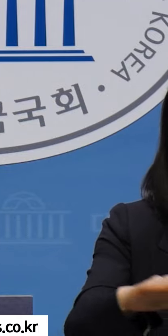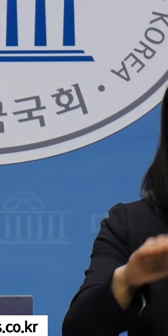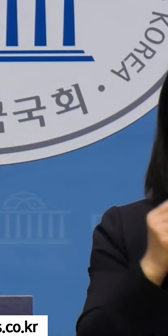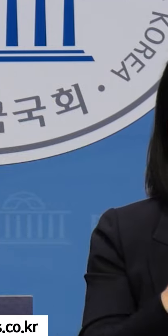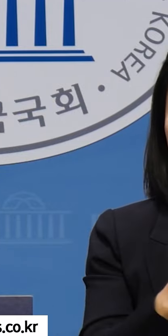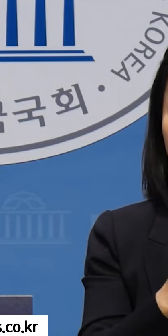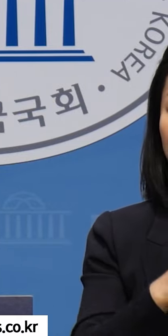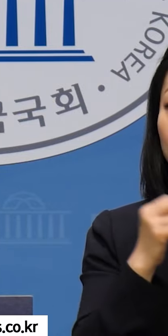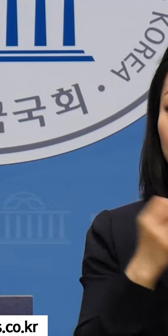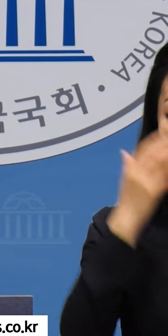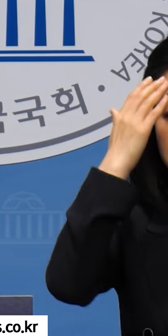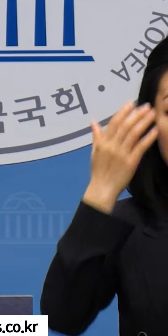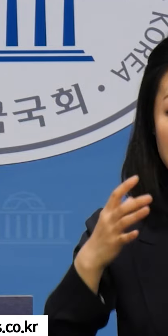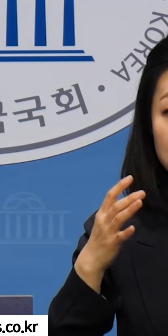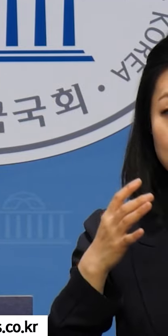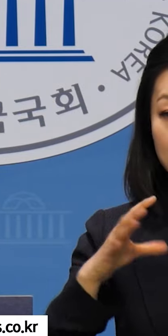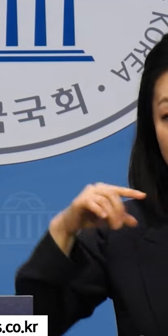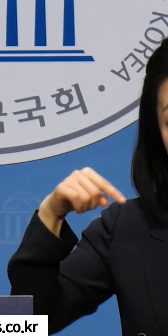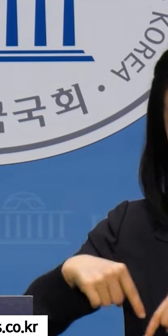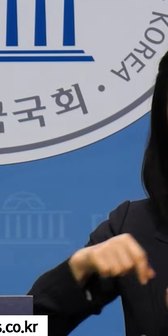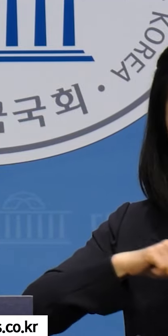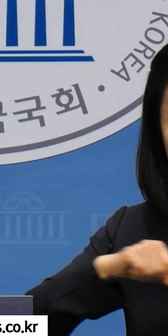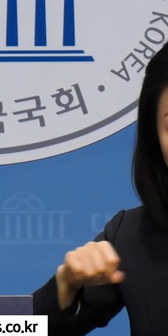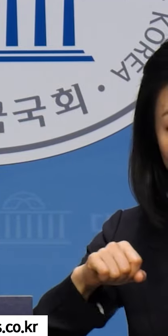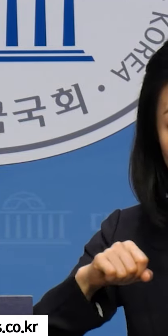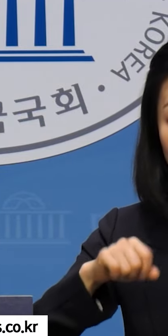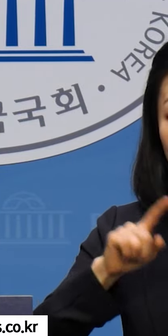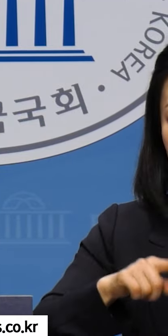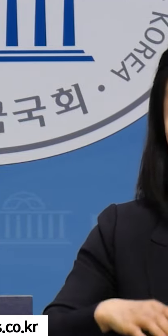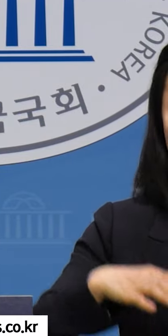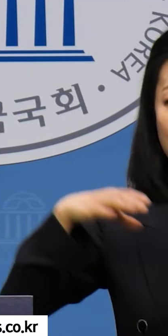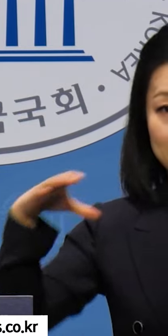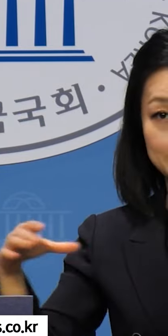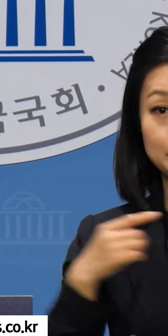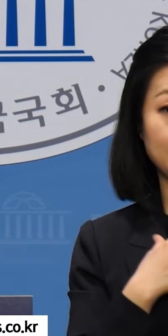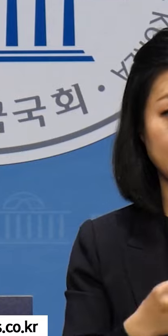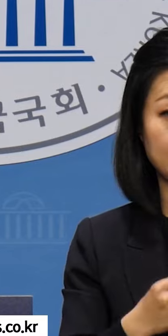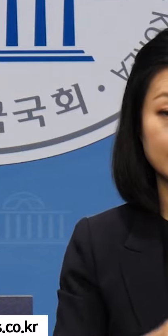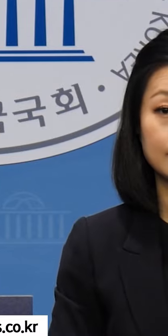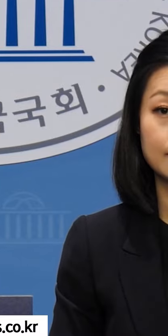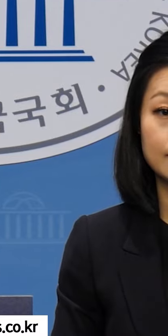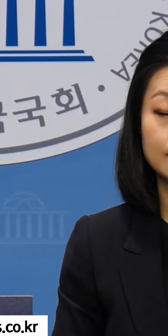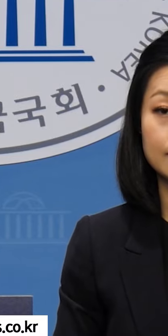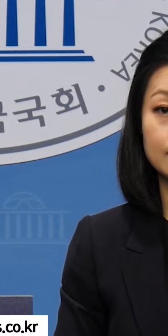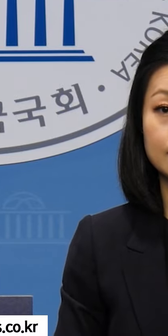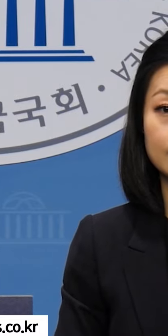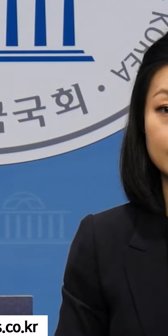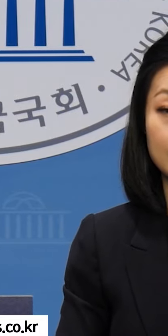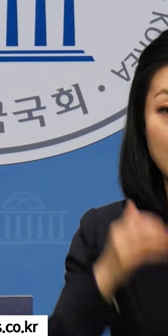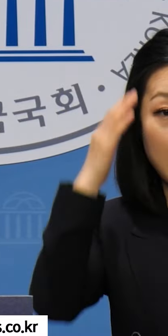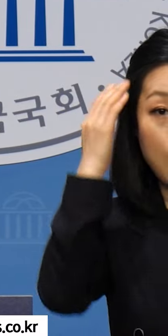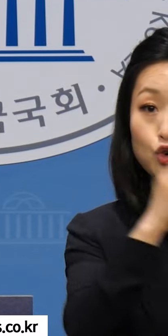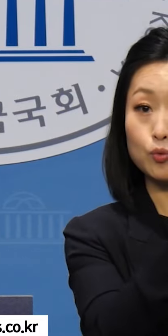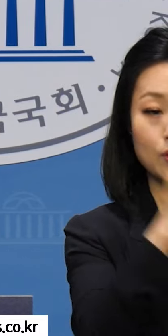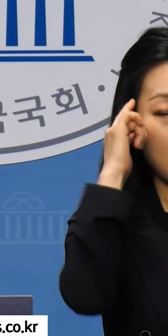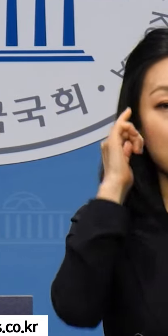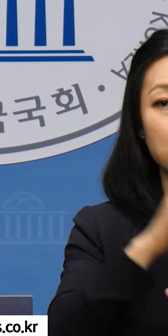확립하고 대한민국의 외교 운동장을 넓게 쓰겠습니다 남북한